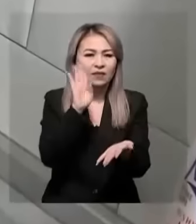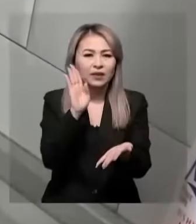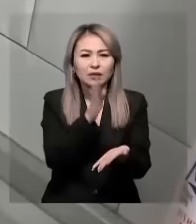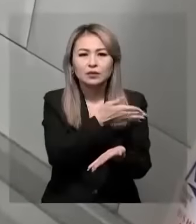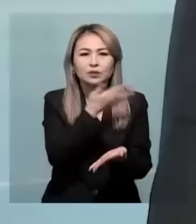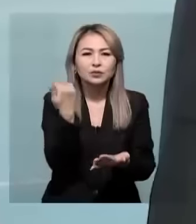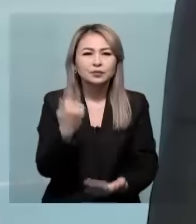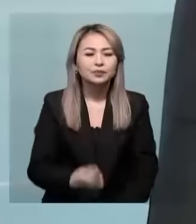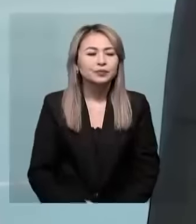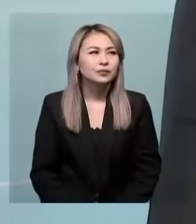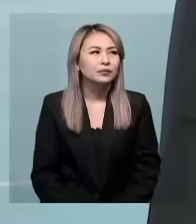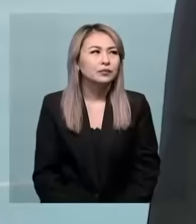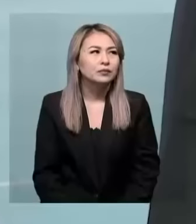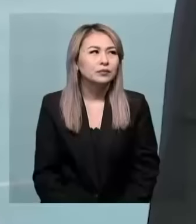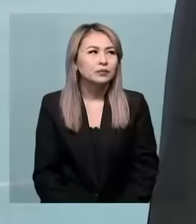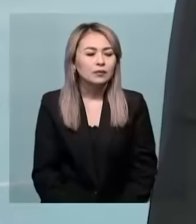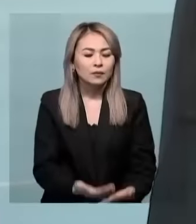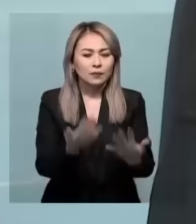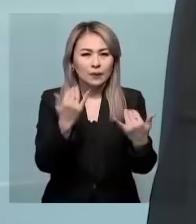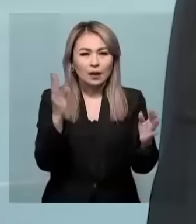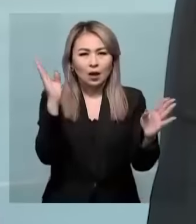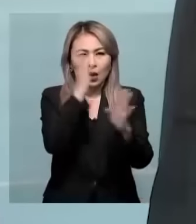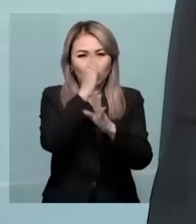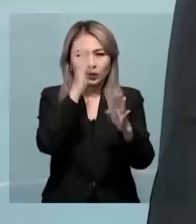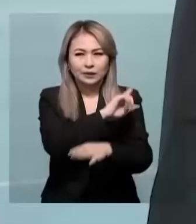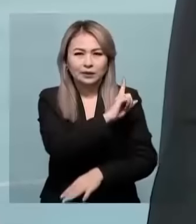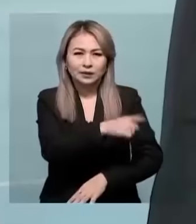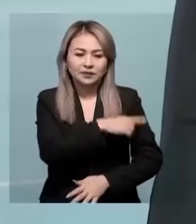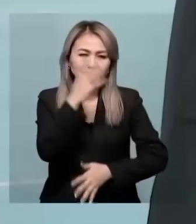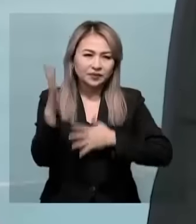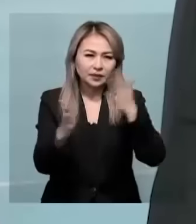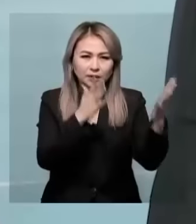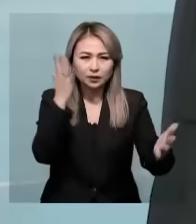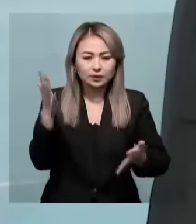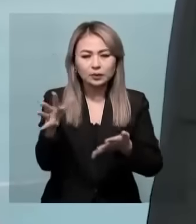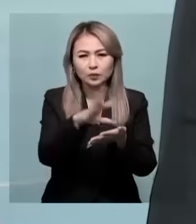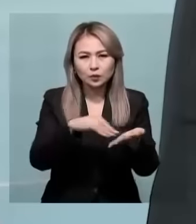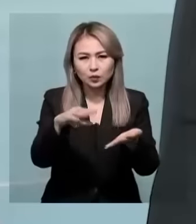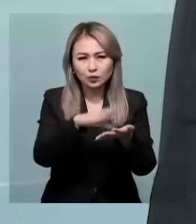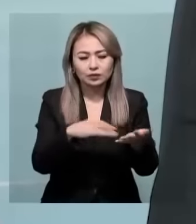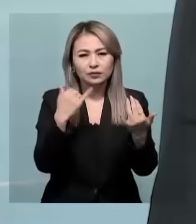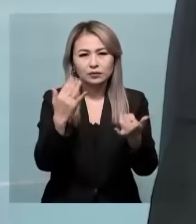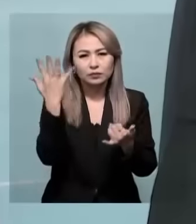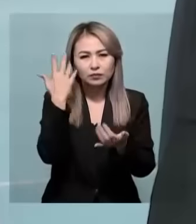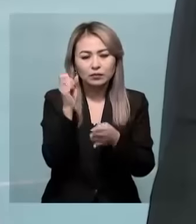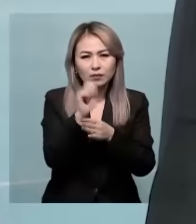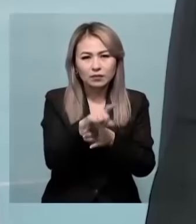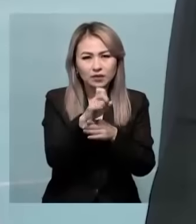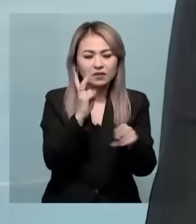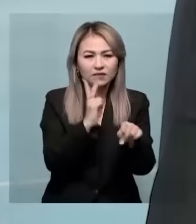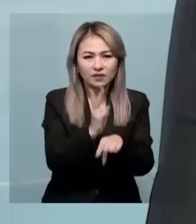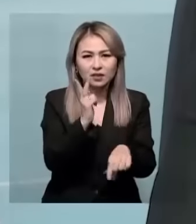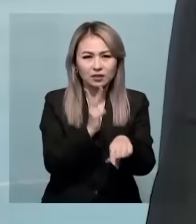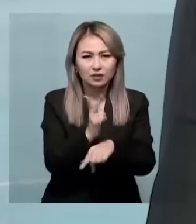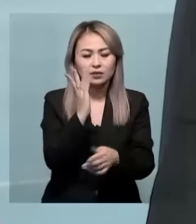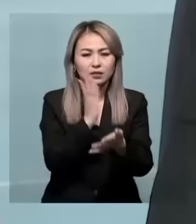отыр. Ауа райының қазір жел болып тұруына байланысты кейбір тапсырыстар қайта-қайта қайталанып жатыр. Бір жерге барған жерлерге екі қайтара, үш қайтара барған